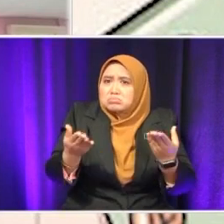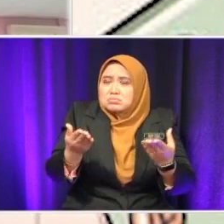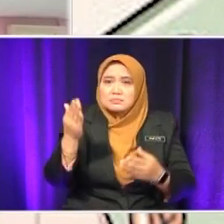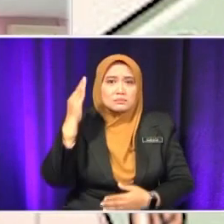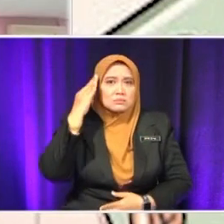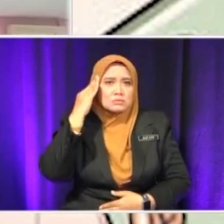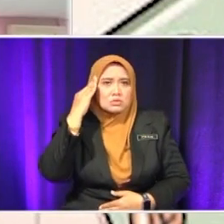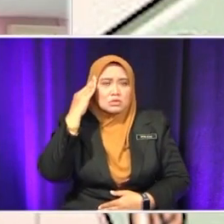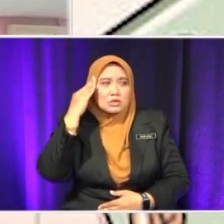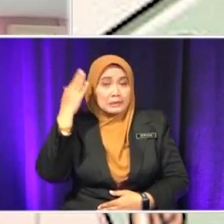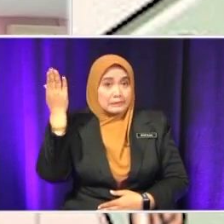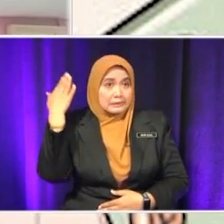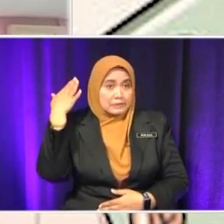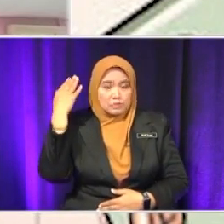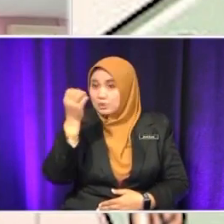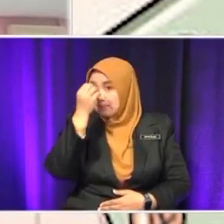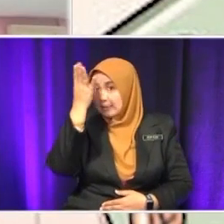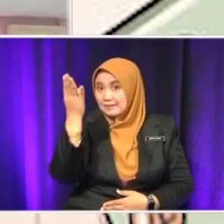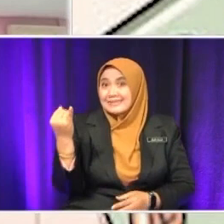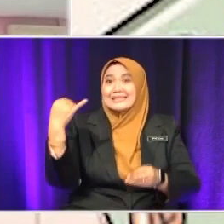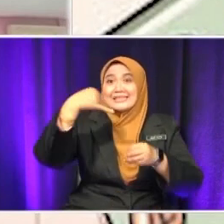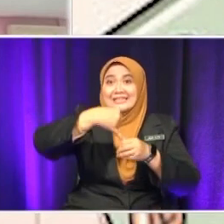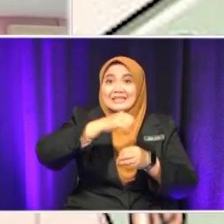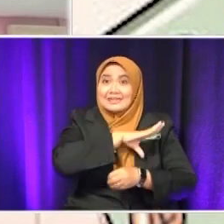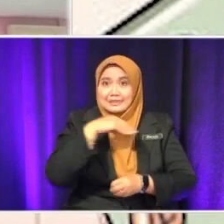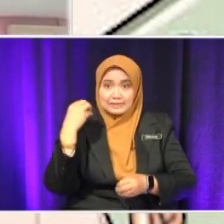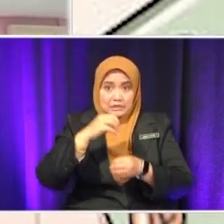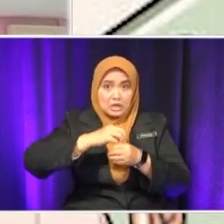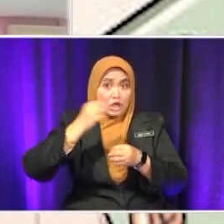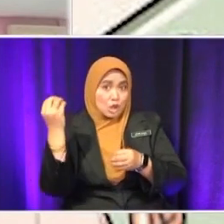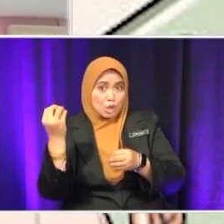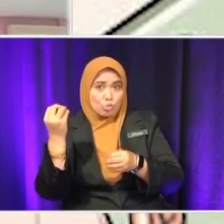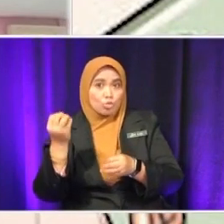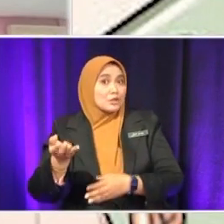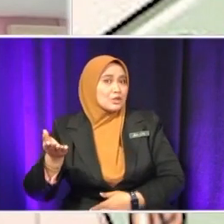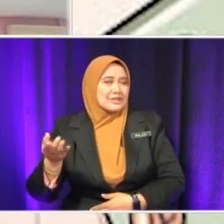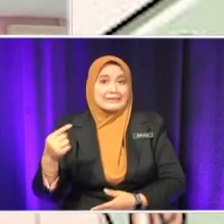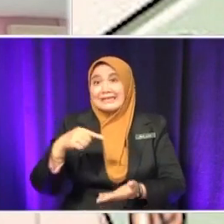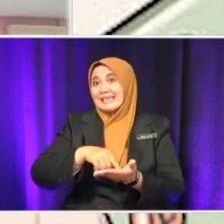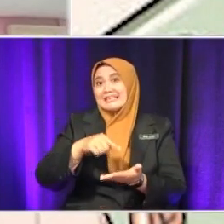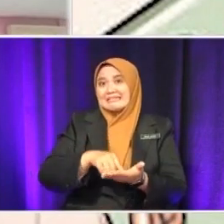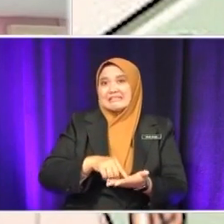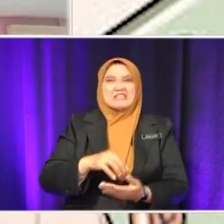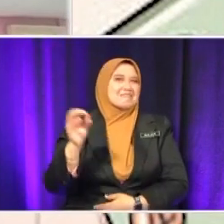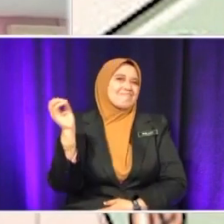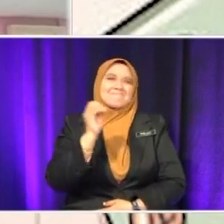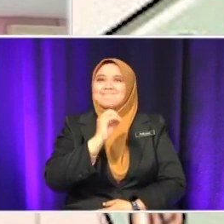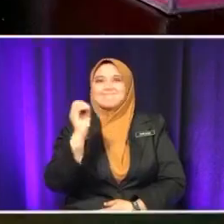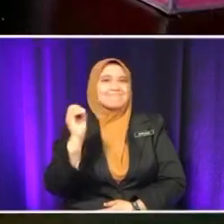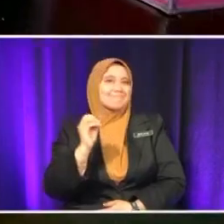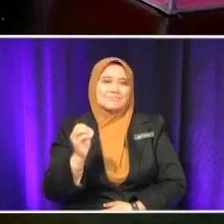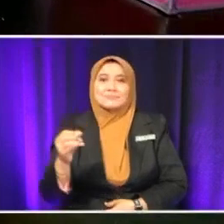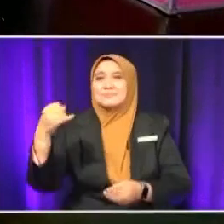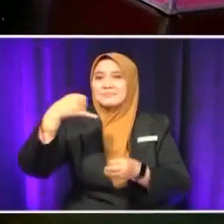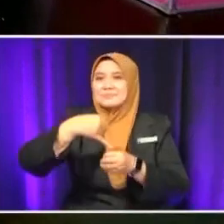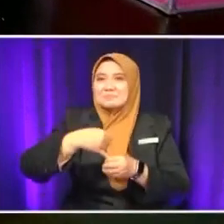Yang tadi dia ada bagi tahu in dengan out, tapi graf yang ni tak ada. Ya, terima kasih Tasha. Jadi kali ni boleh bagi dua terus dekat Natasha.